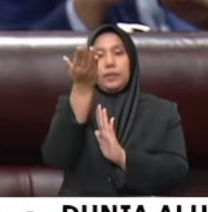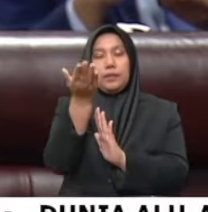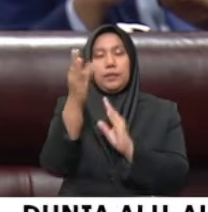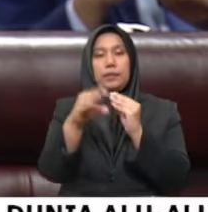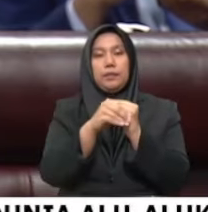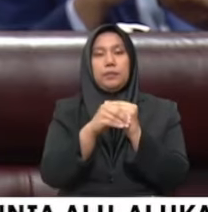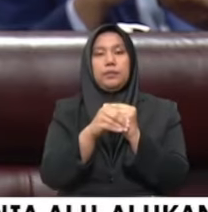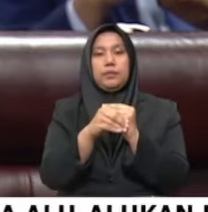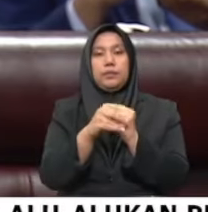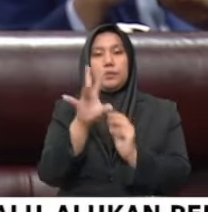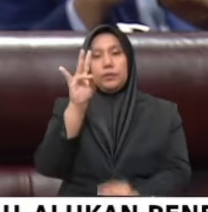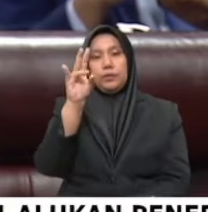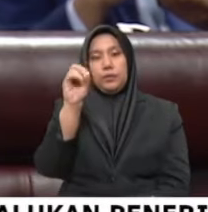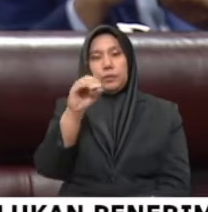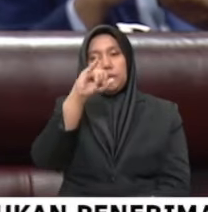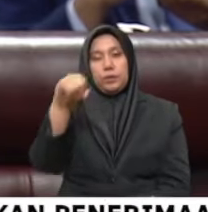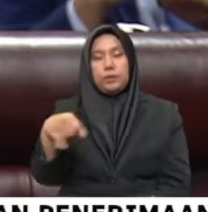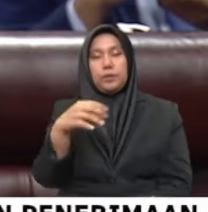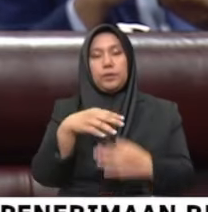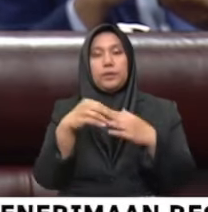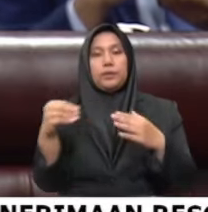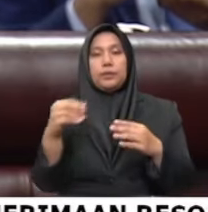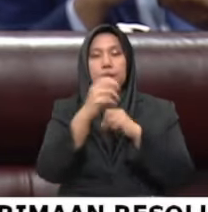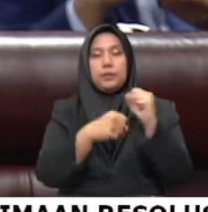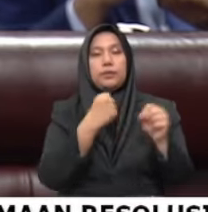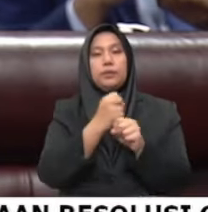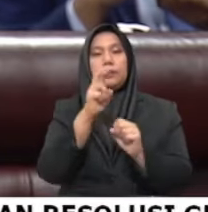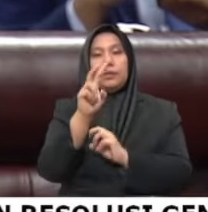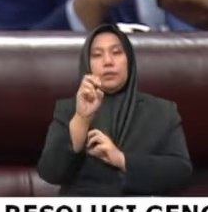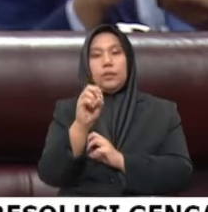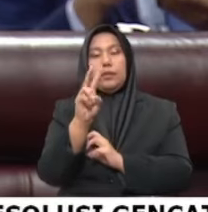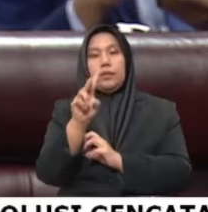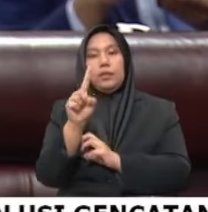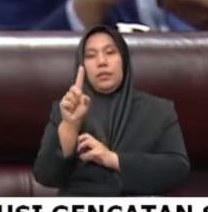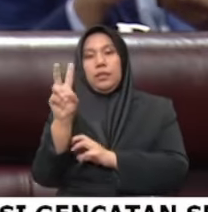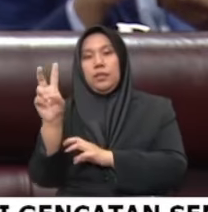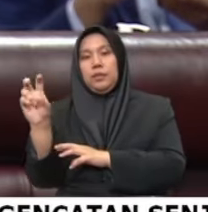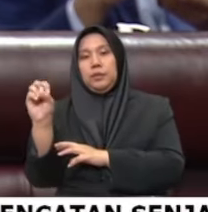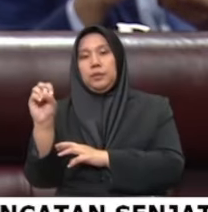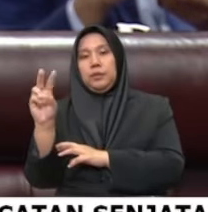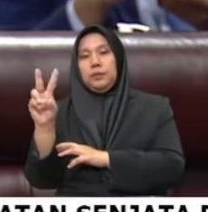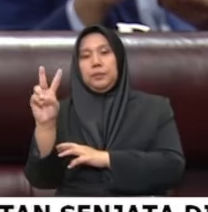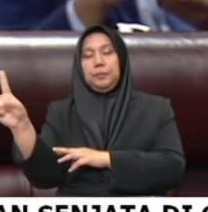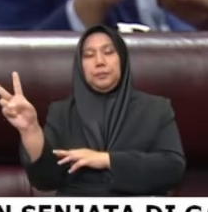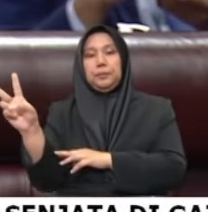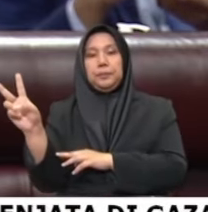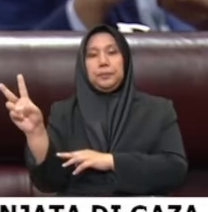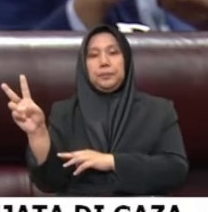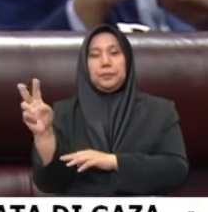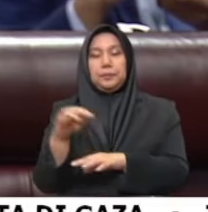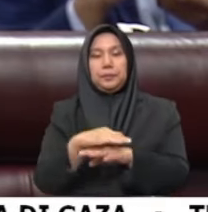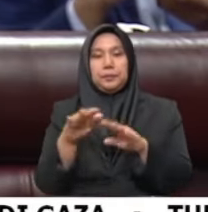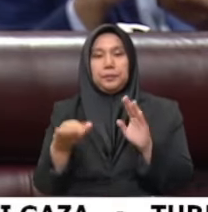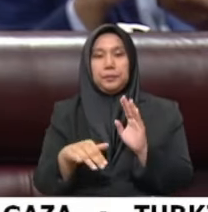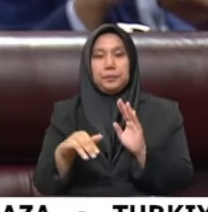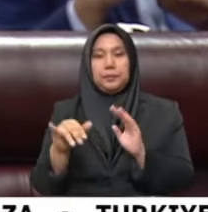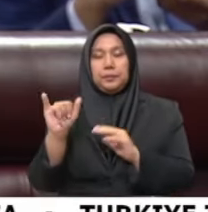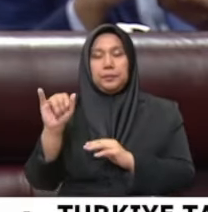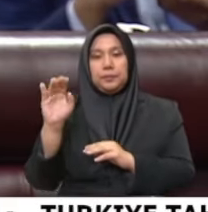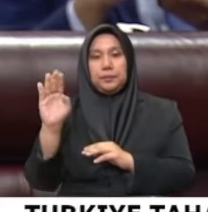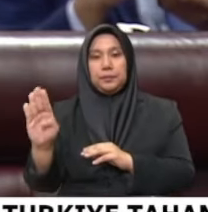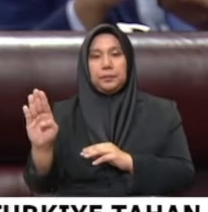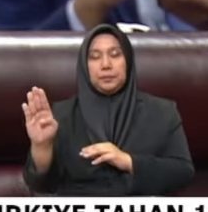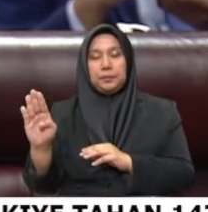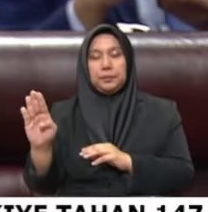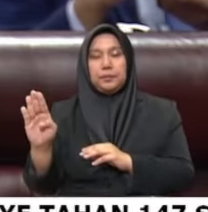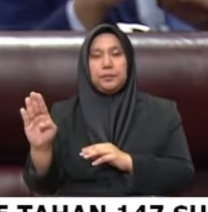kepada RM70 juta pada tahun 2021-2022 dan di bawah Yang Amat Berhormat Perdana Menteri